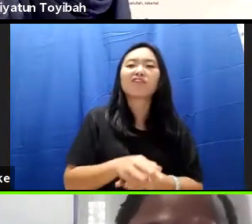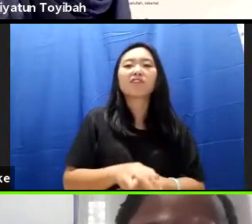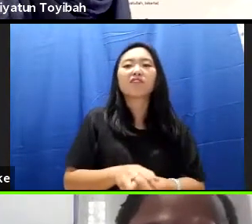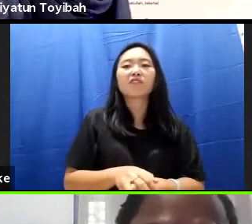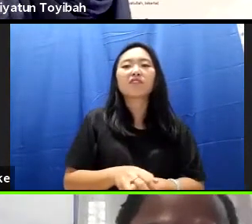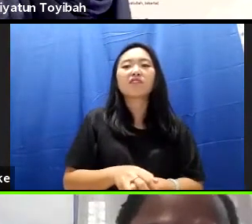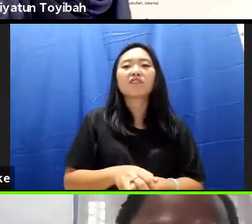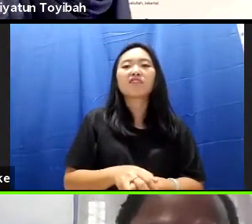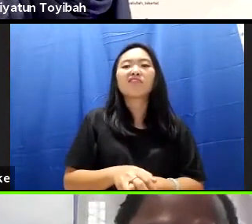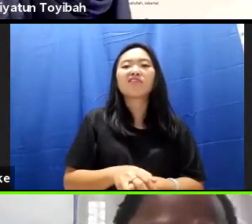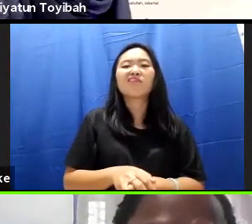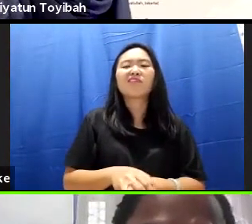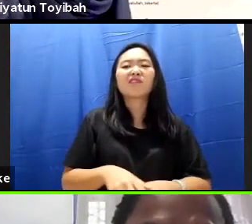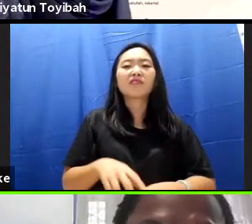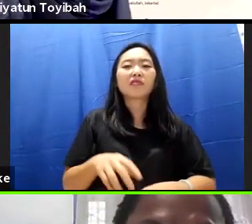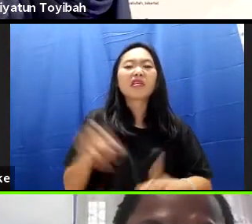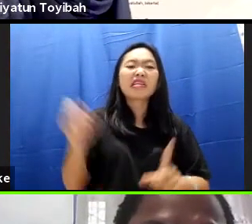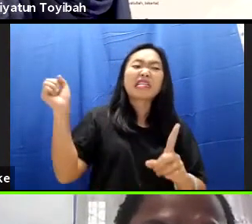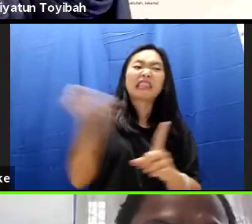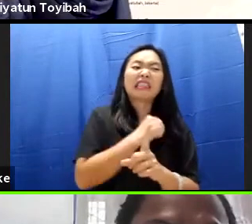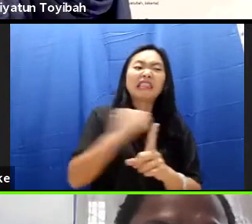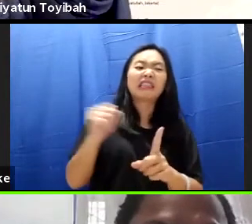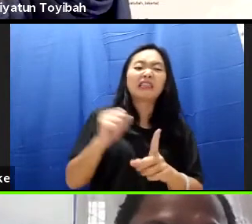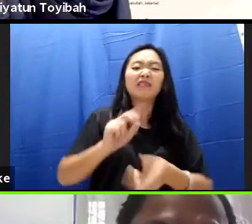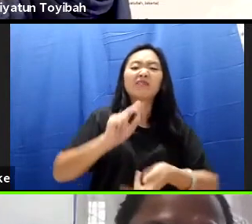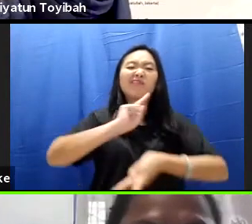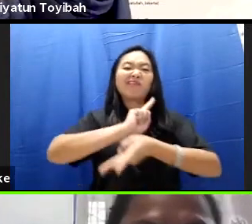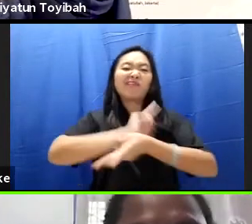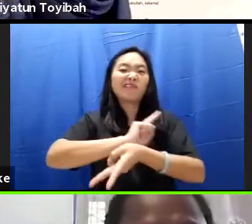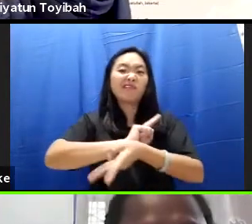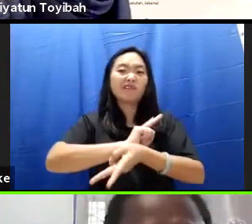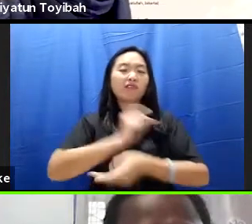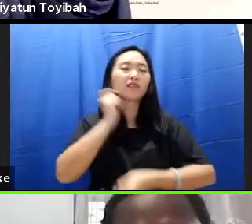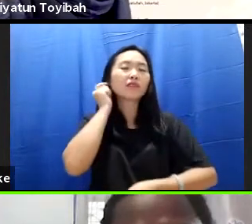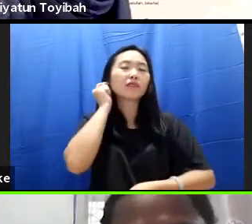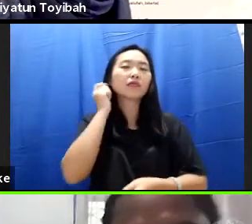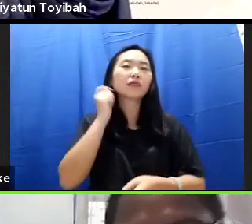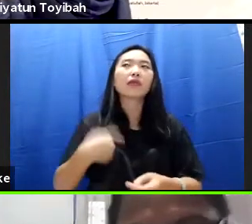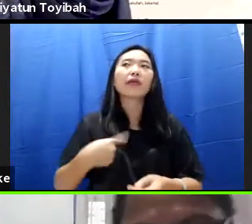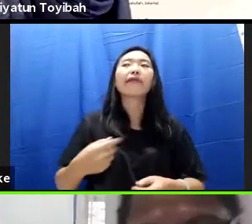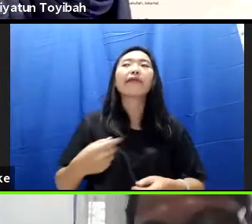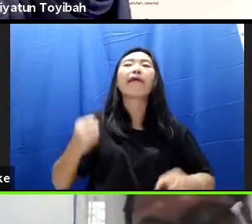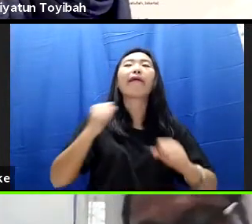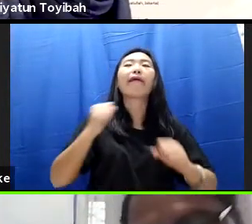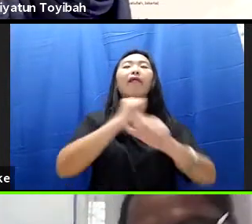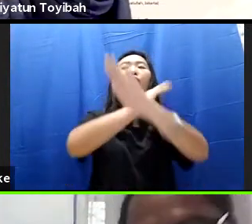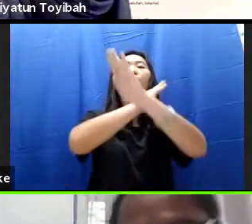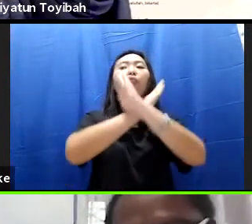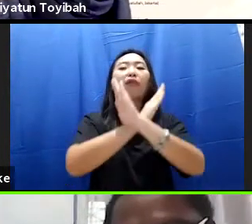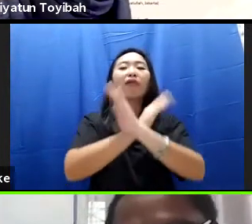suku. Jadi kalau perang suku itu terjadi karena memang tidak ada perlakuan